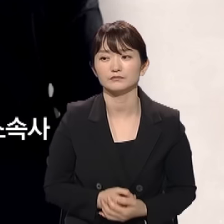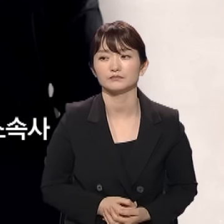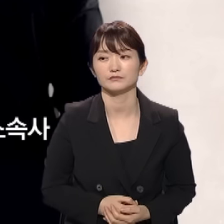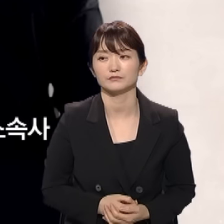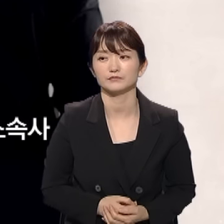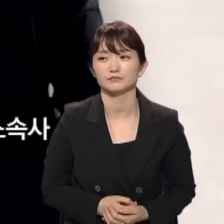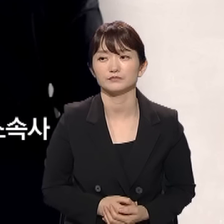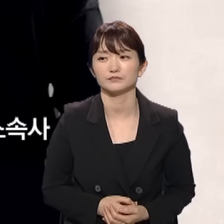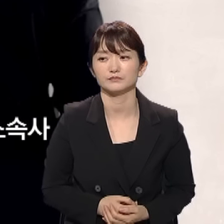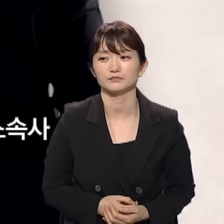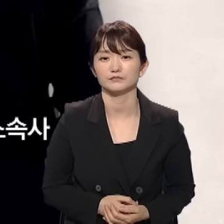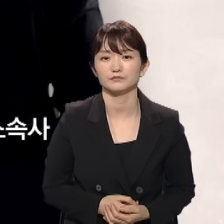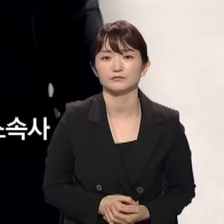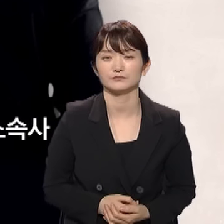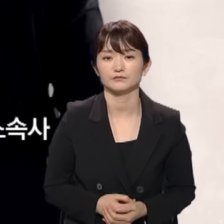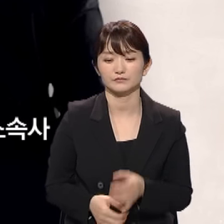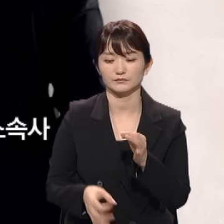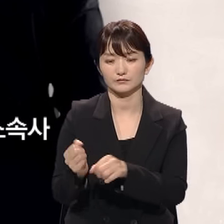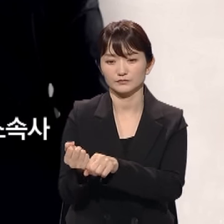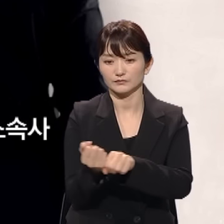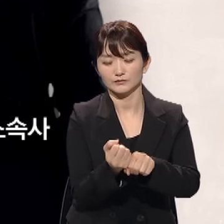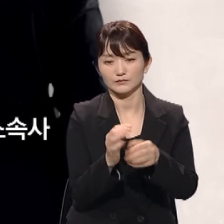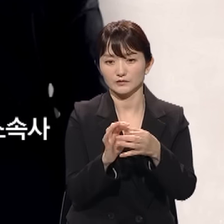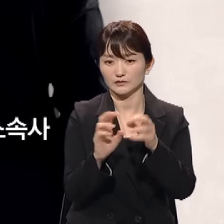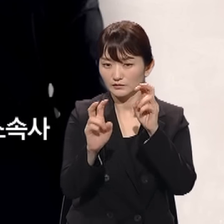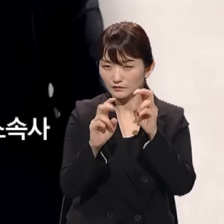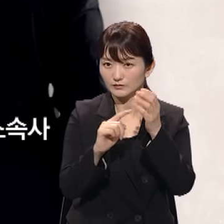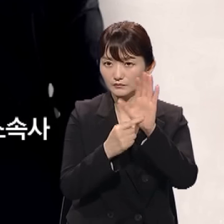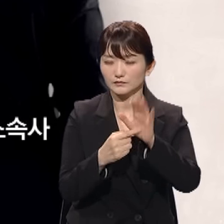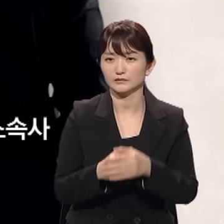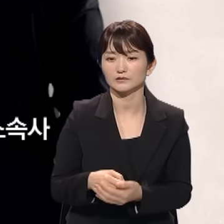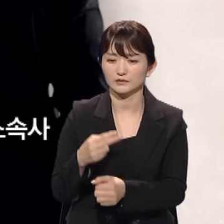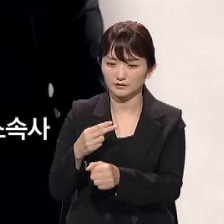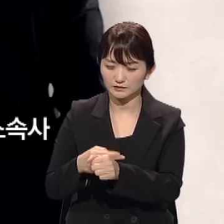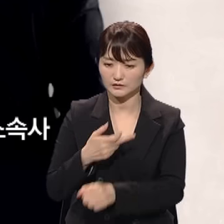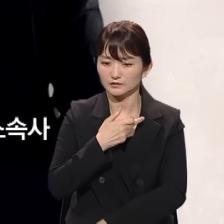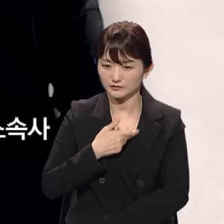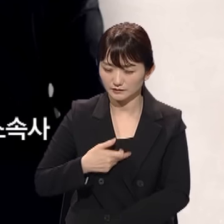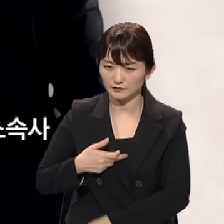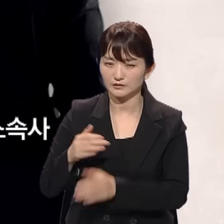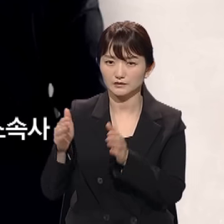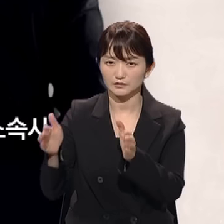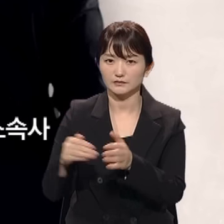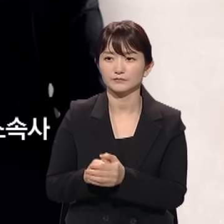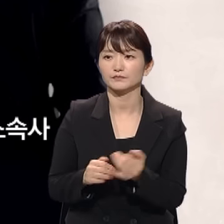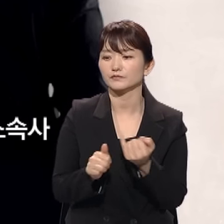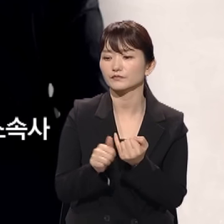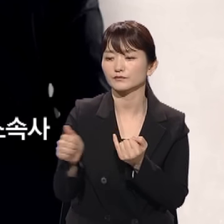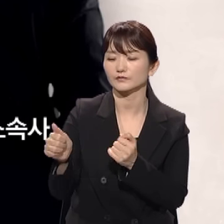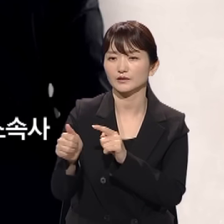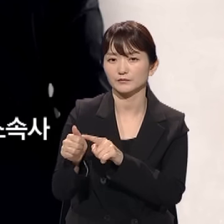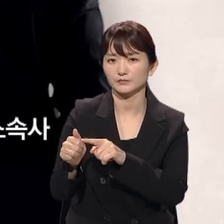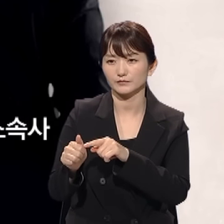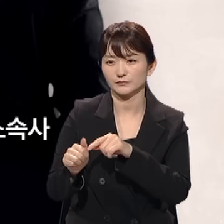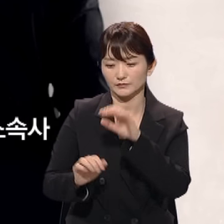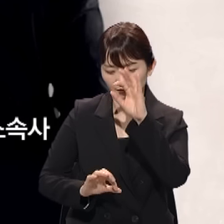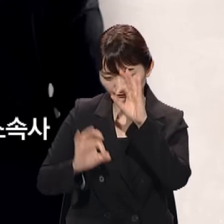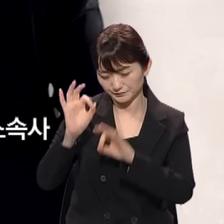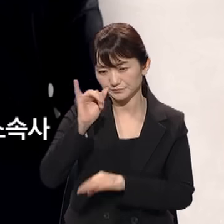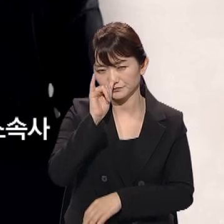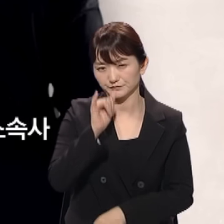있습니다. 그렇지만 프로골퍼 측 소속사는 사제 시간이었으니까 남성 가실도 있었을 것이다 라고 얘기를 하고